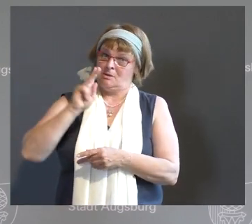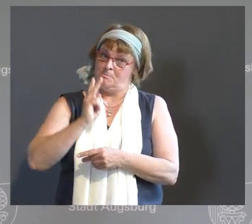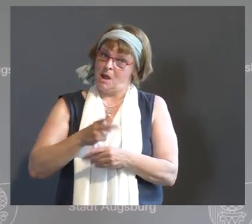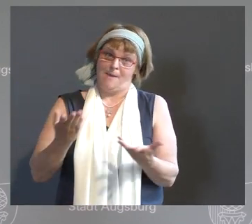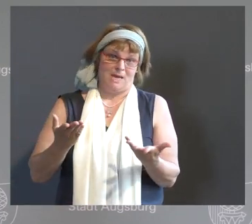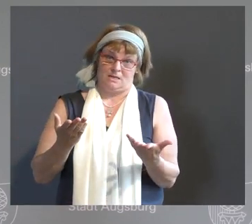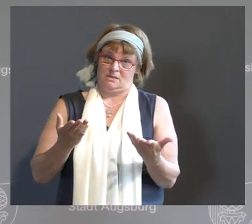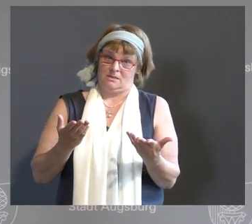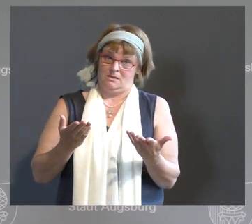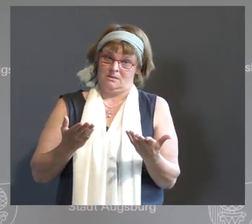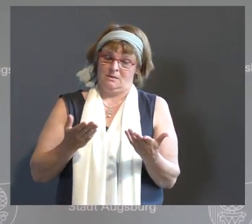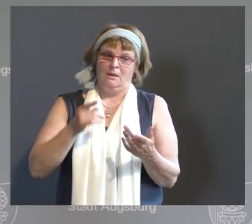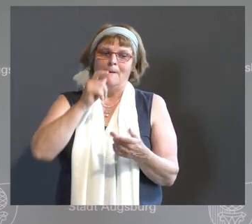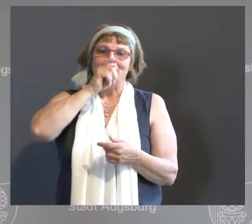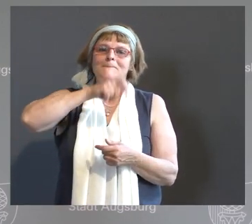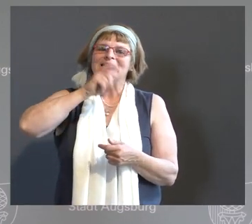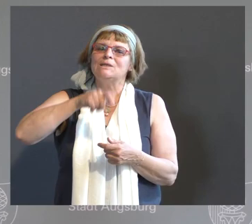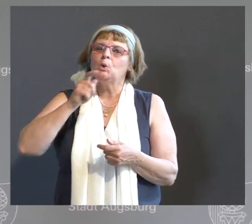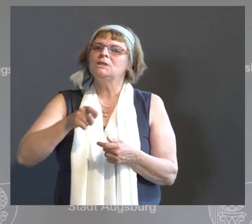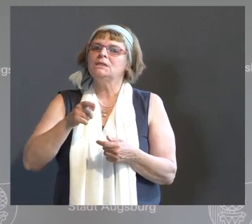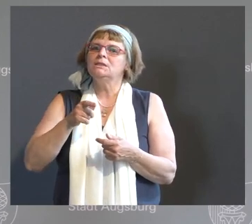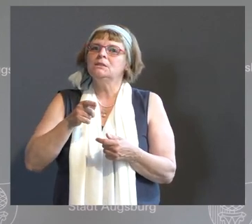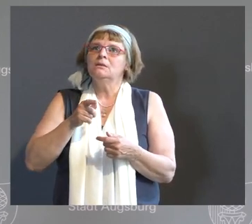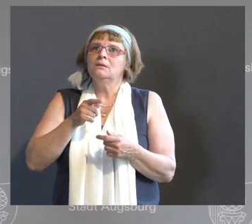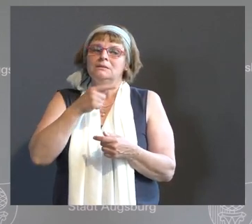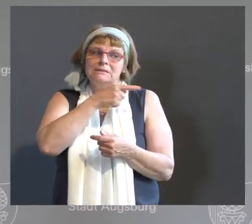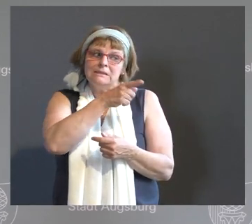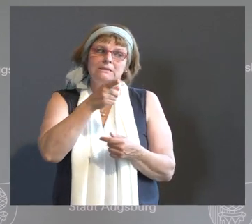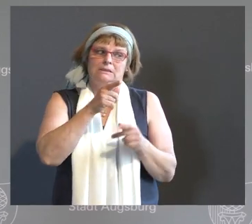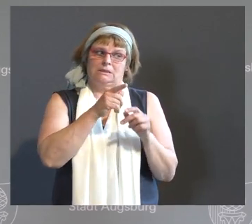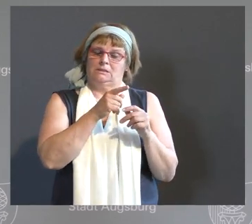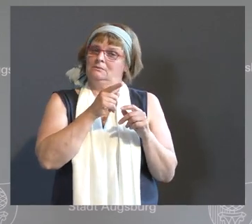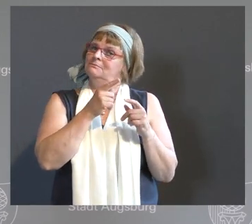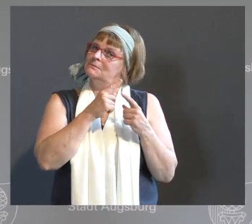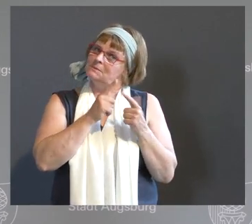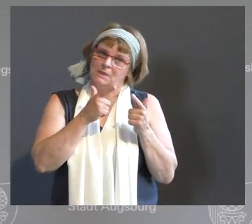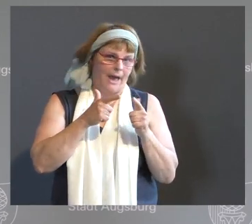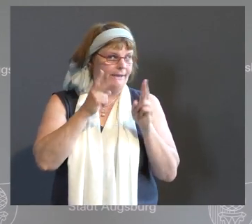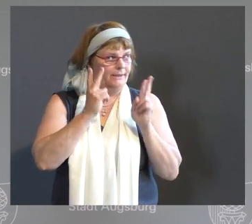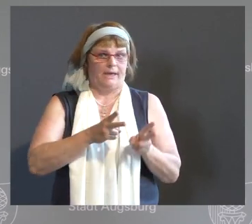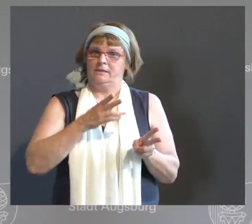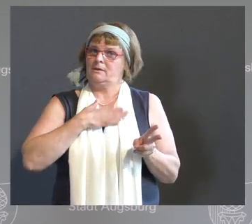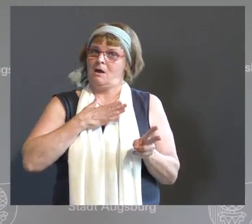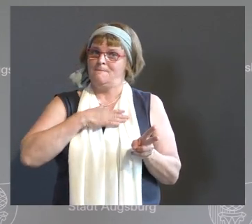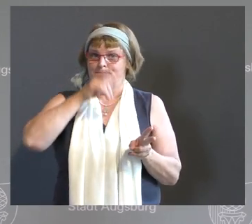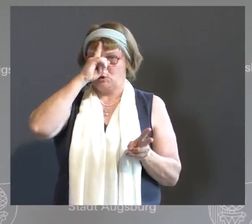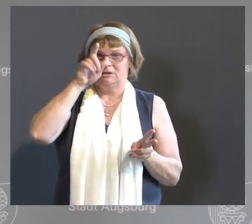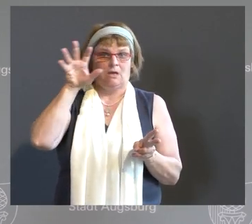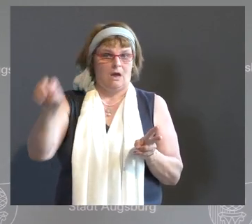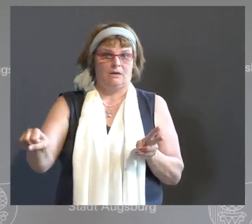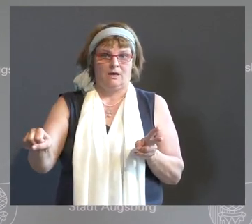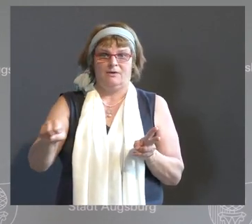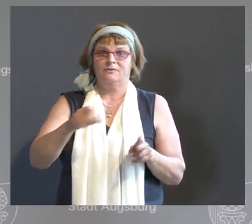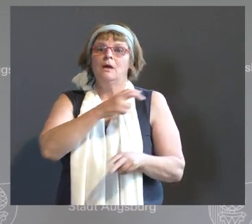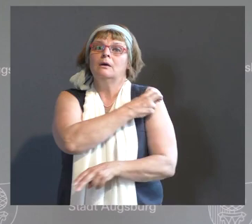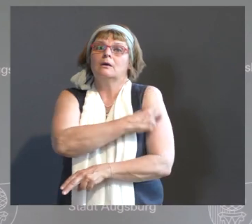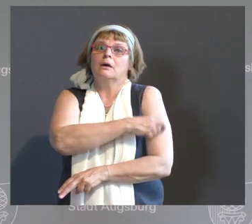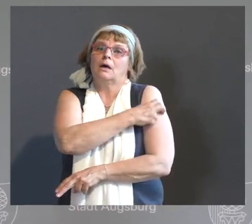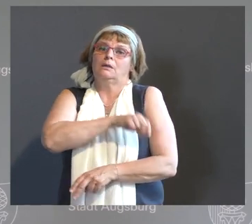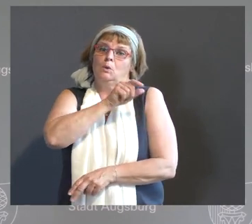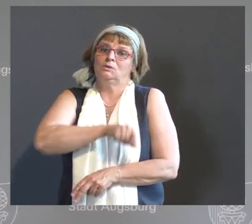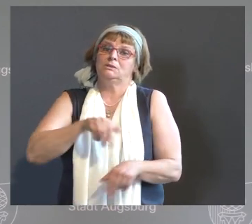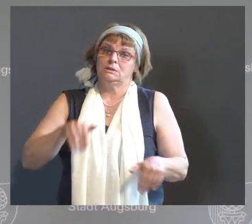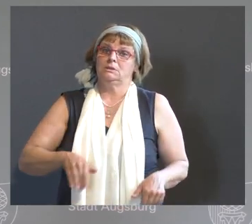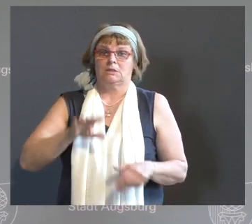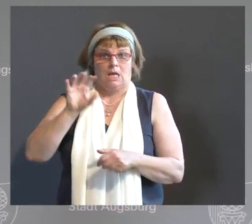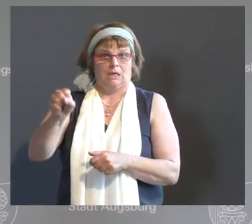gibt, Personen anzugreifen. Und man muss auch ganz ehrlich sagen, neben Polizei, neben Rettungsdiensten, neben Ordnungsdienst hat es ja auch